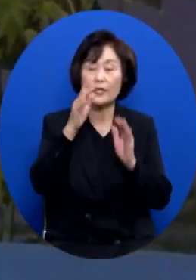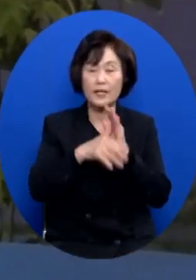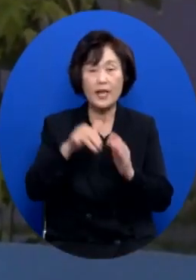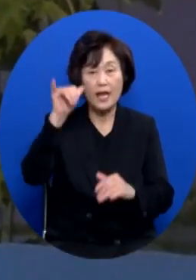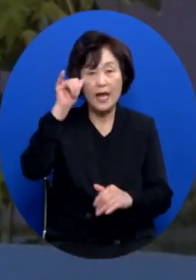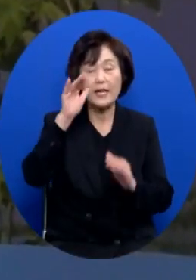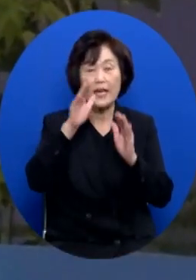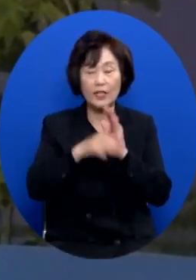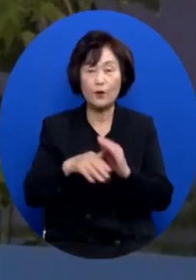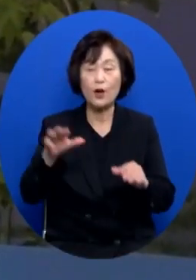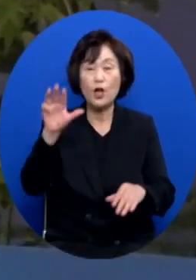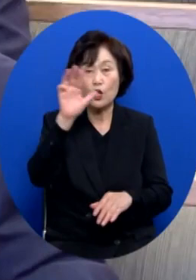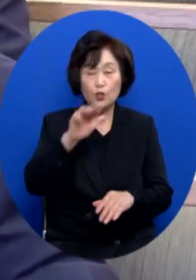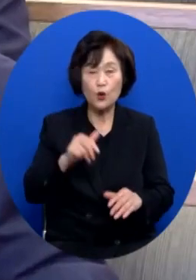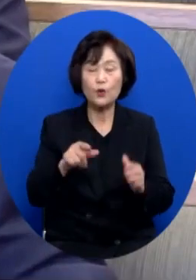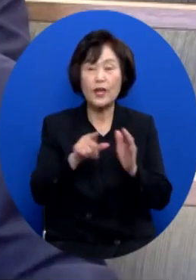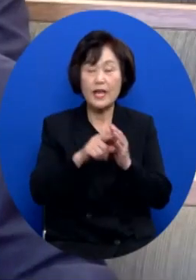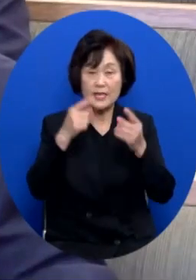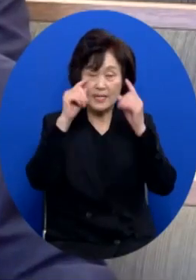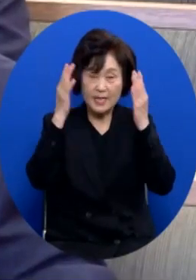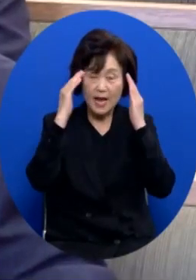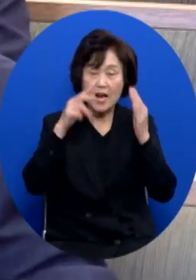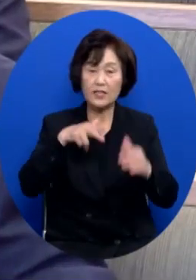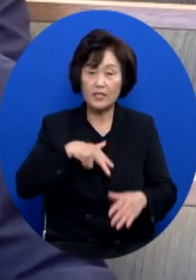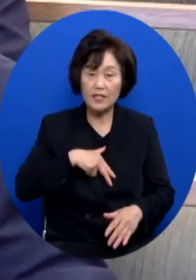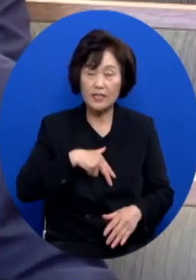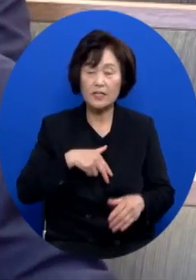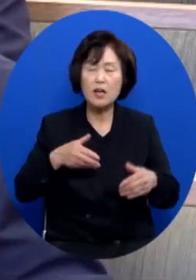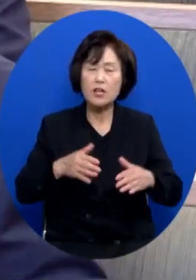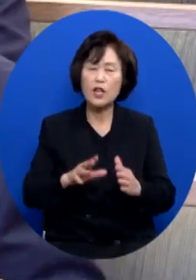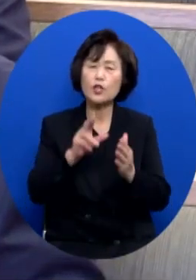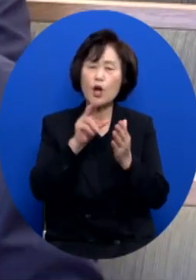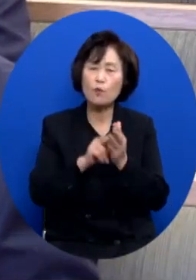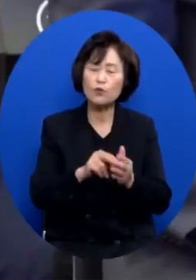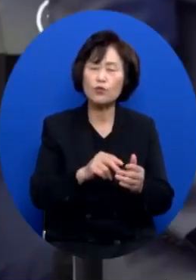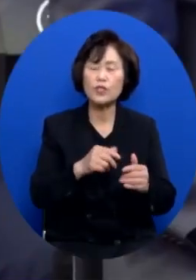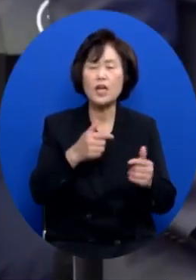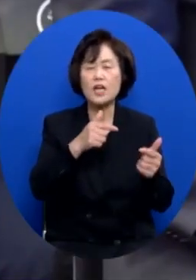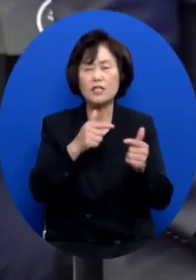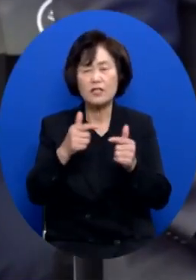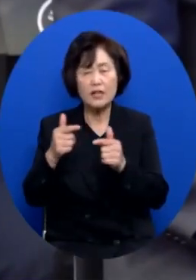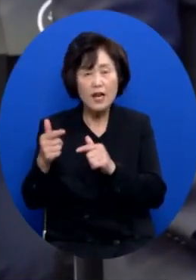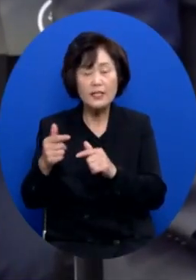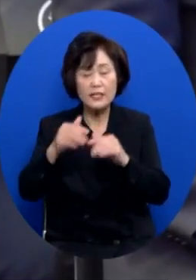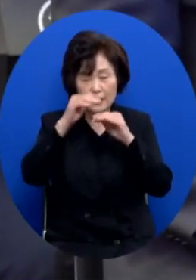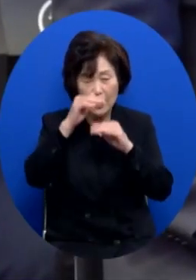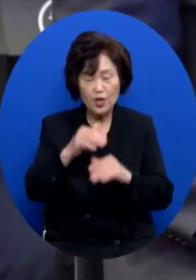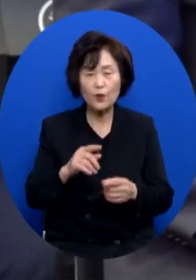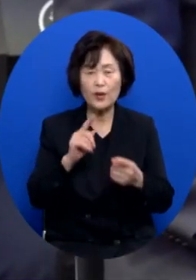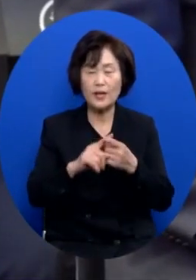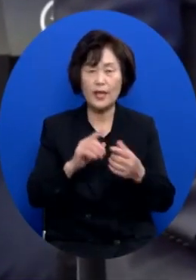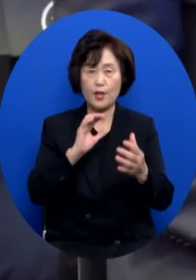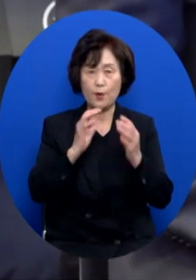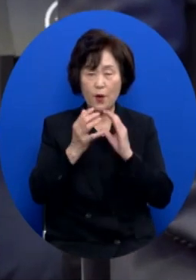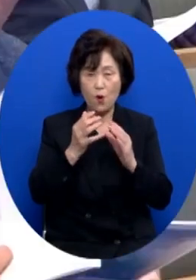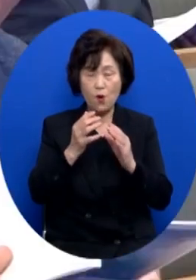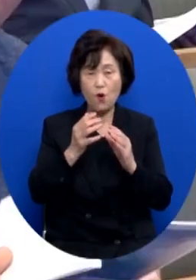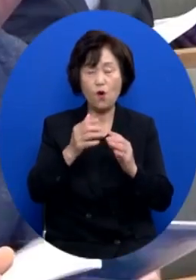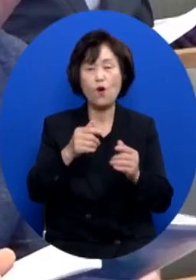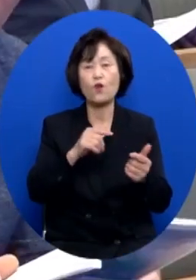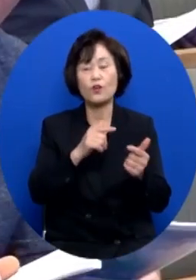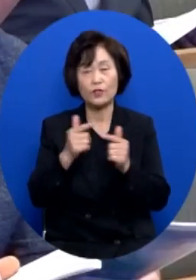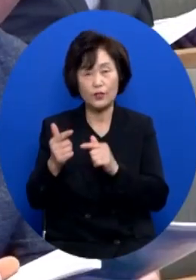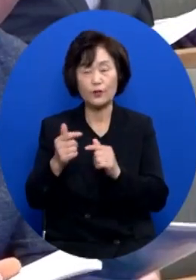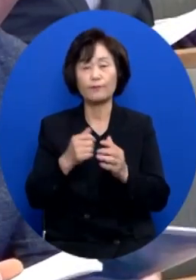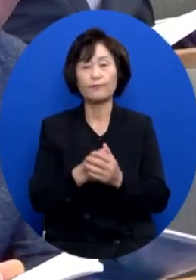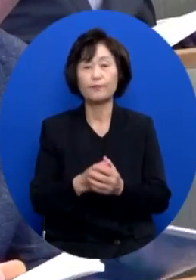시대와 총회 신학 정체성, 저출생, 반기독교 악법, 목회 전략 등 현안에 대한 대책을 기독교적 가치관을